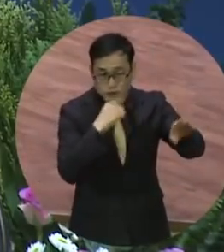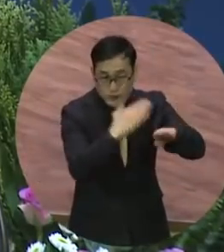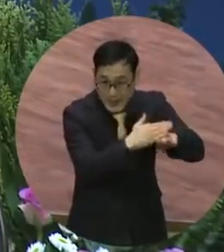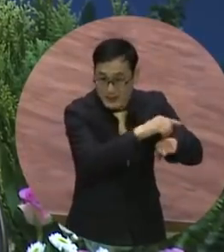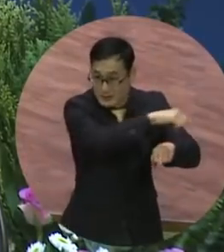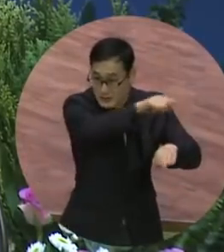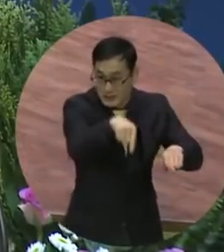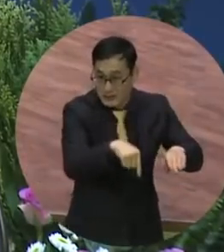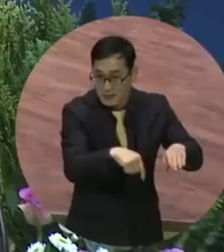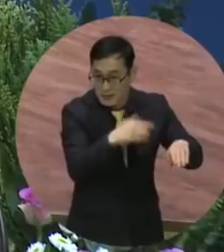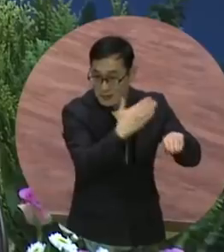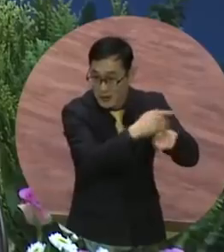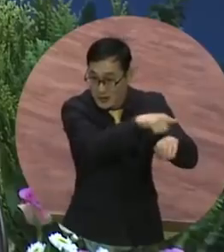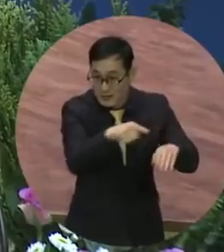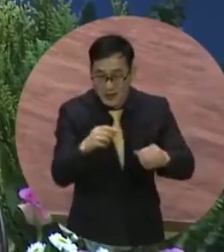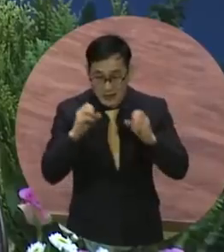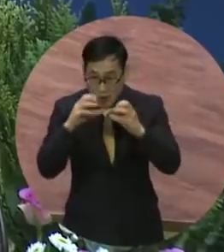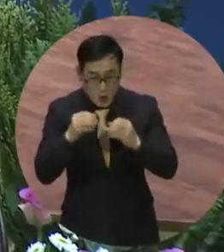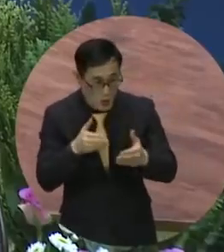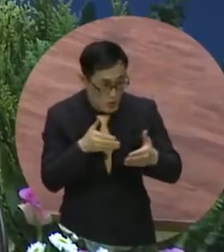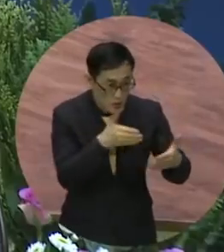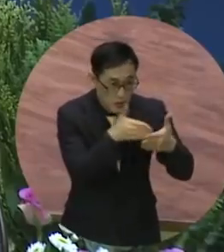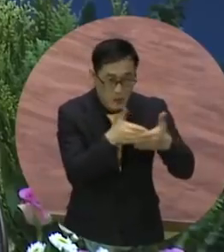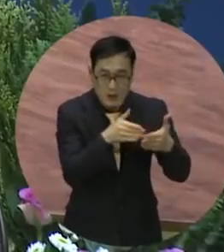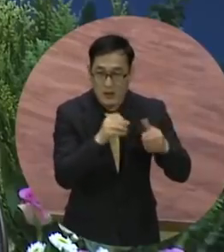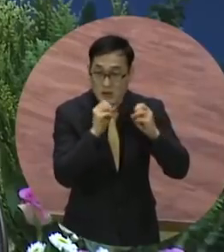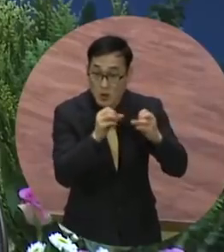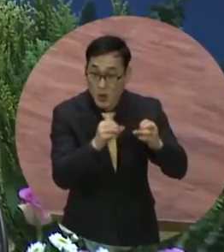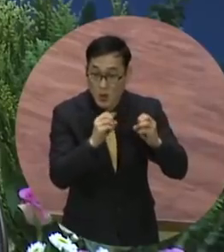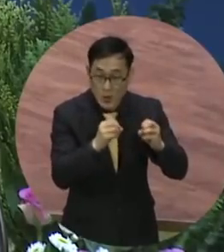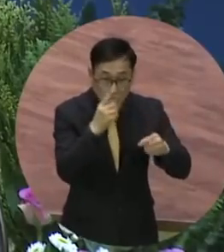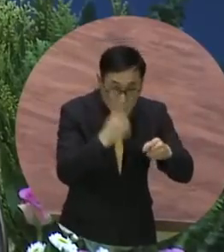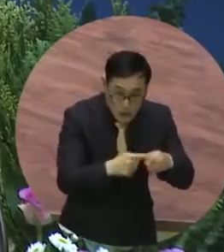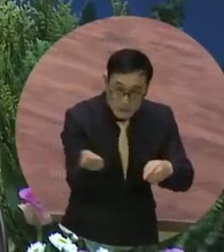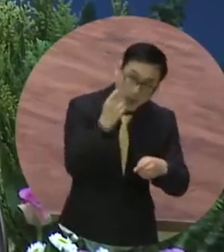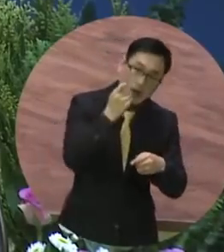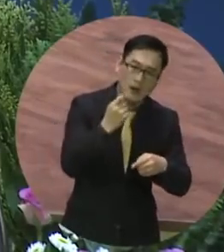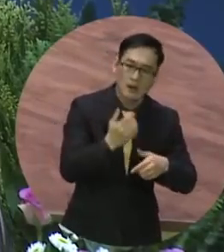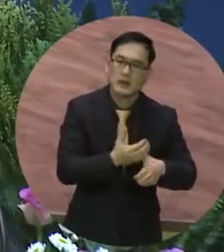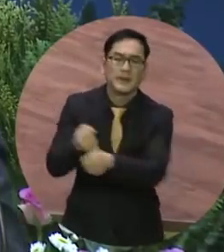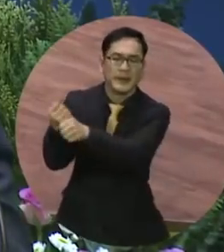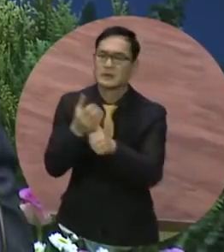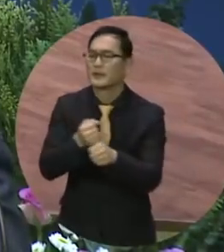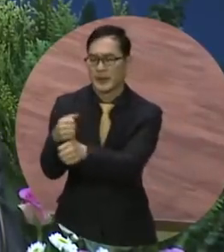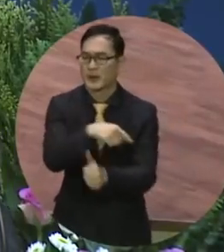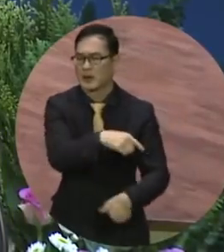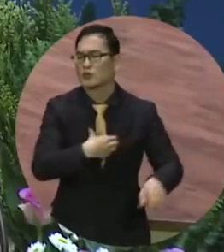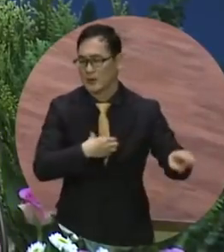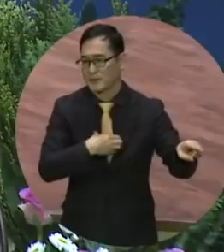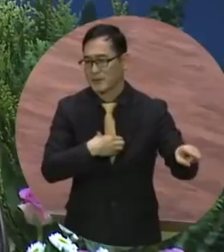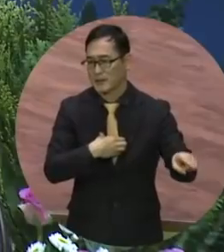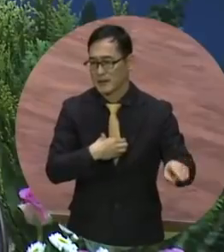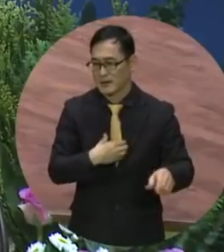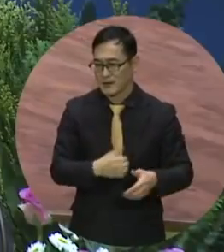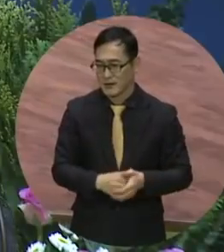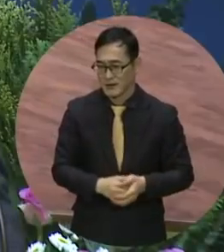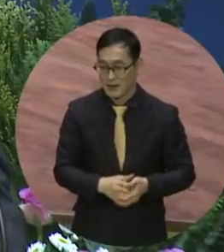국가 전도하면 다 쫓겨나, 다 잡혀가요. 뭐 예수 믿으라고 그래. 우리 사상이 제일